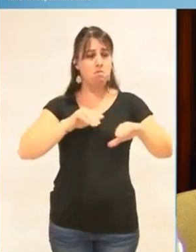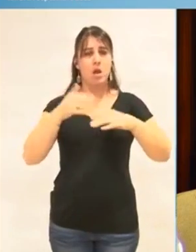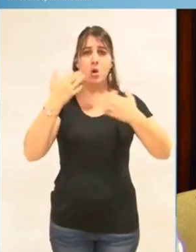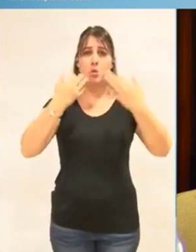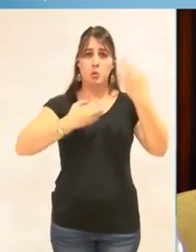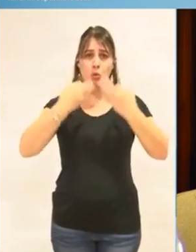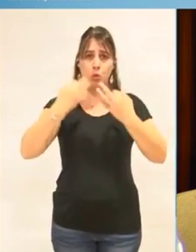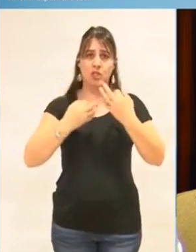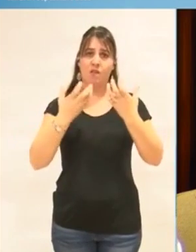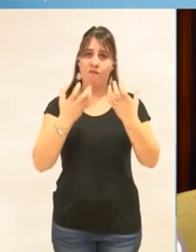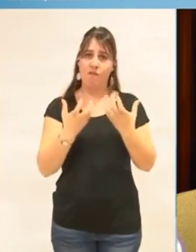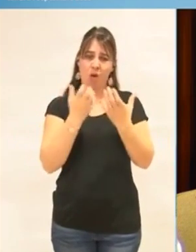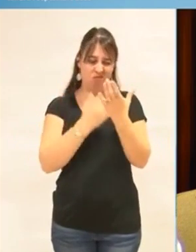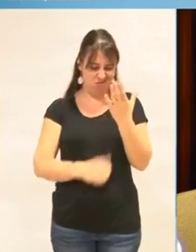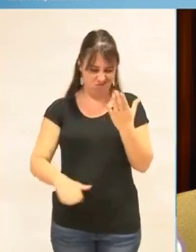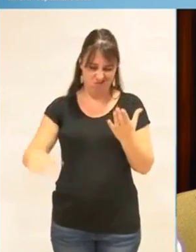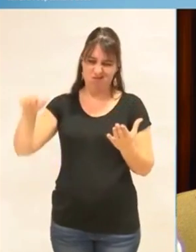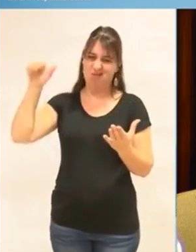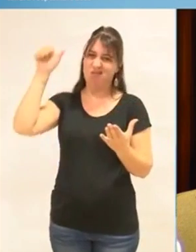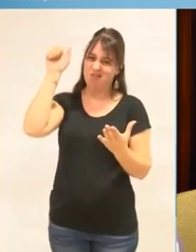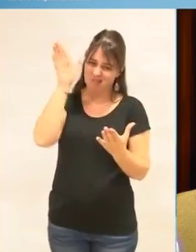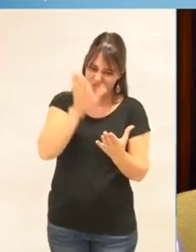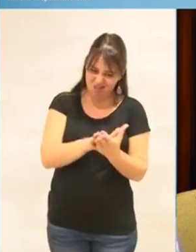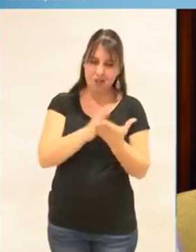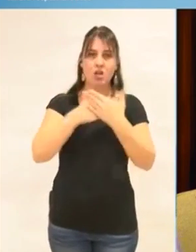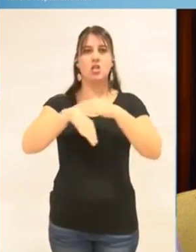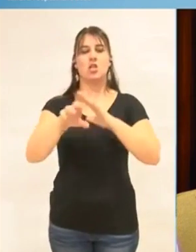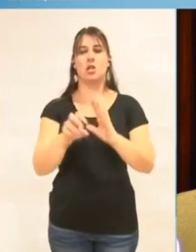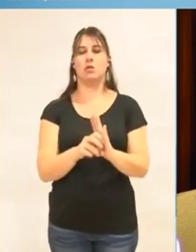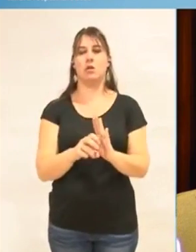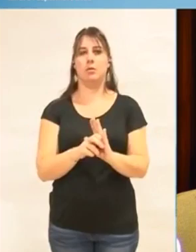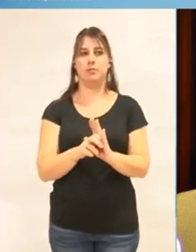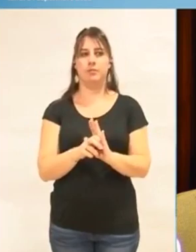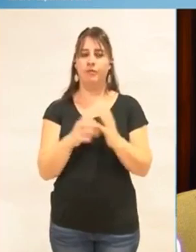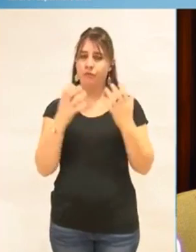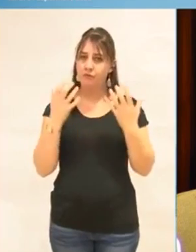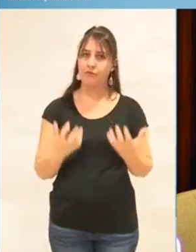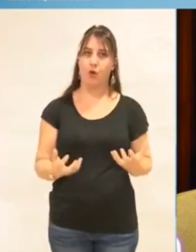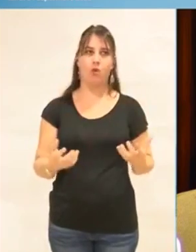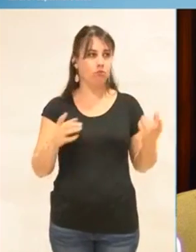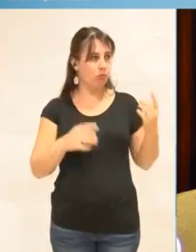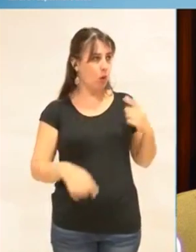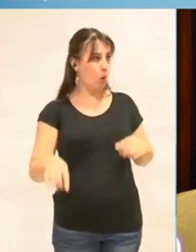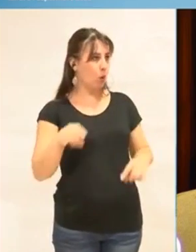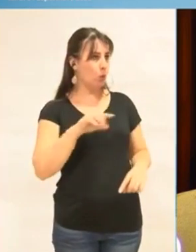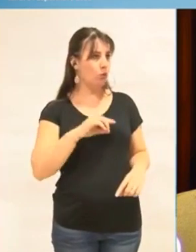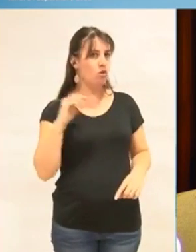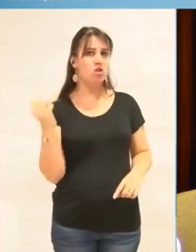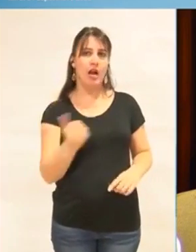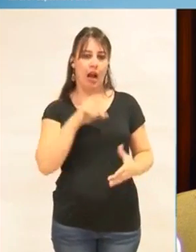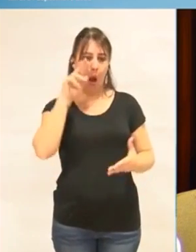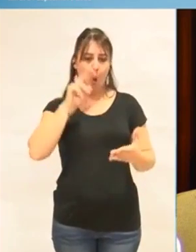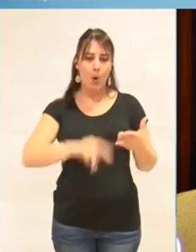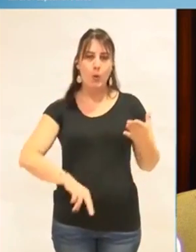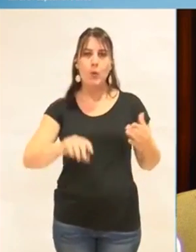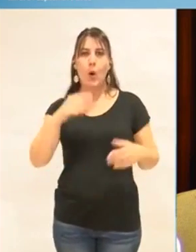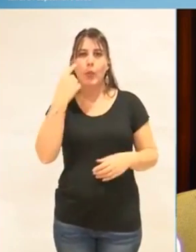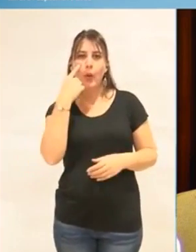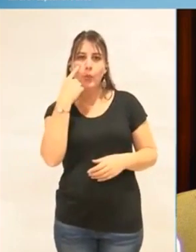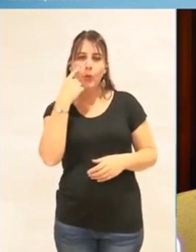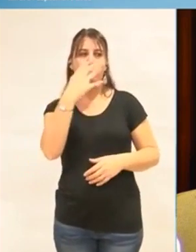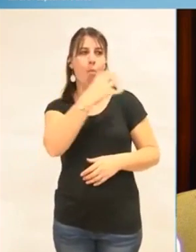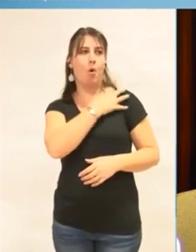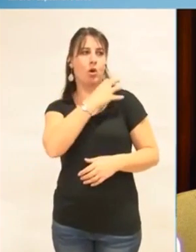soient renforcés à Grenoble. Je pense que tout le monde a lu et entendu ce que disait le